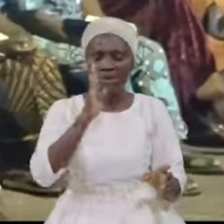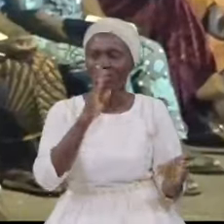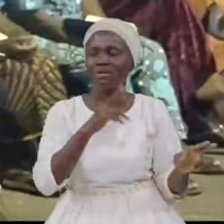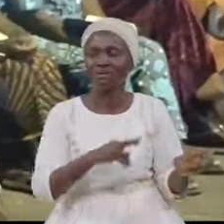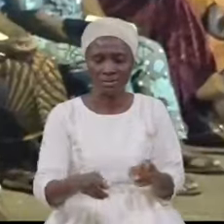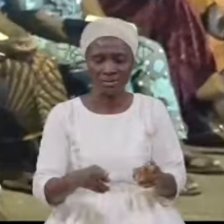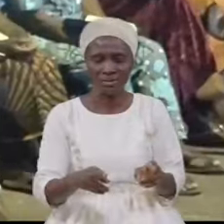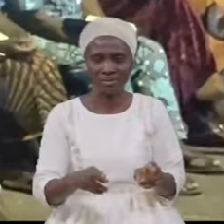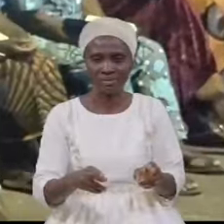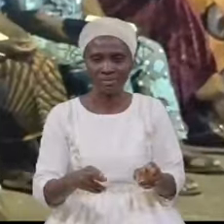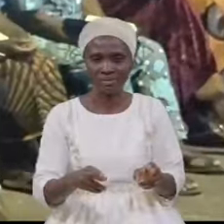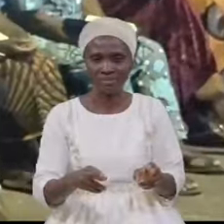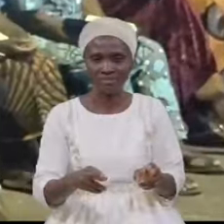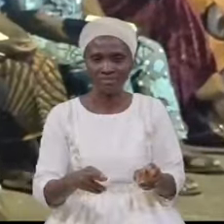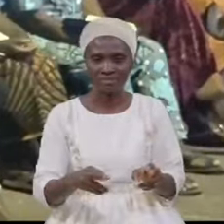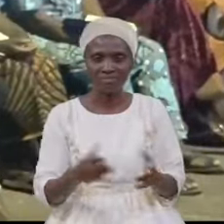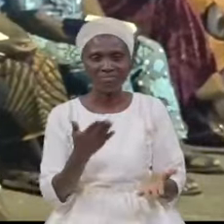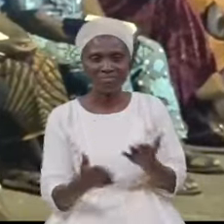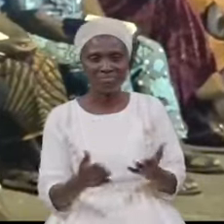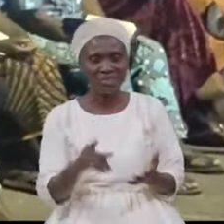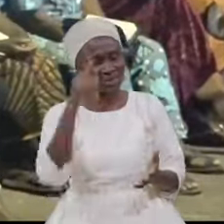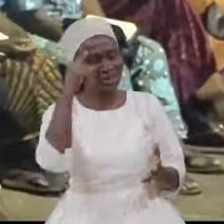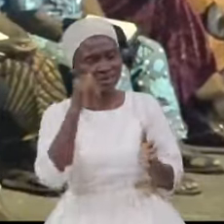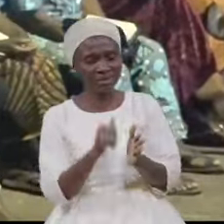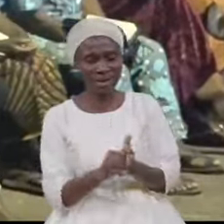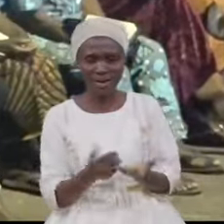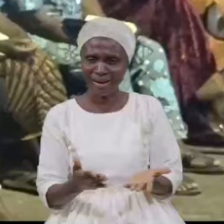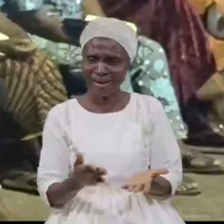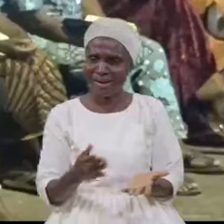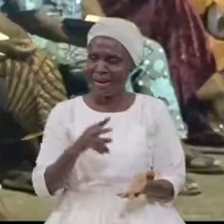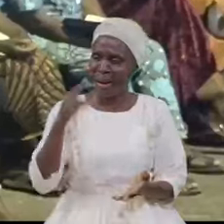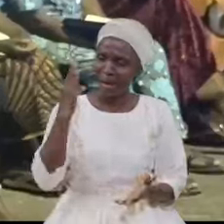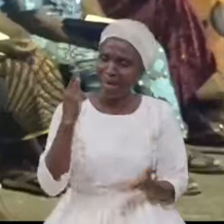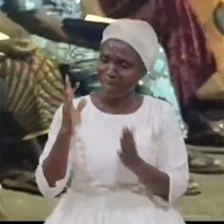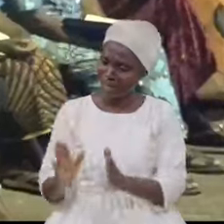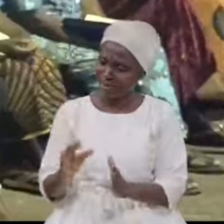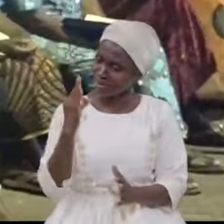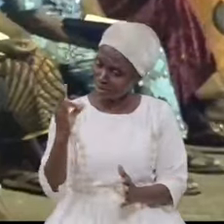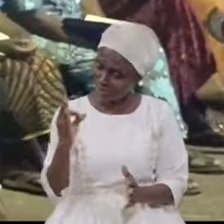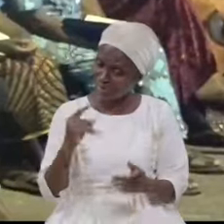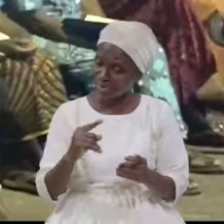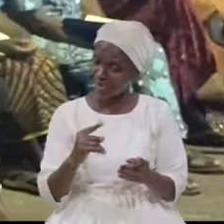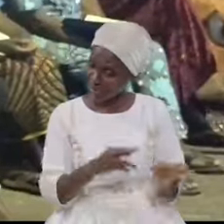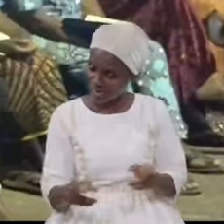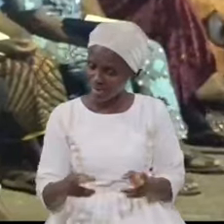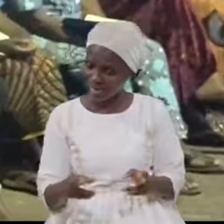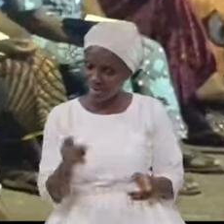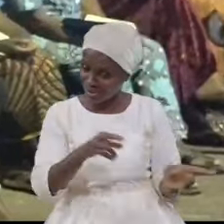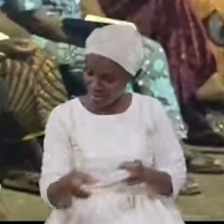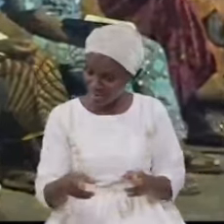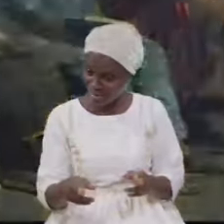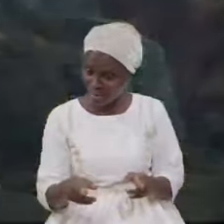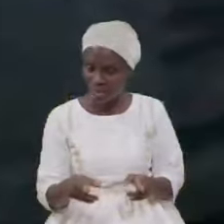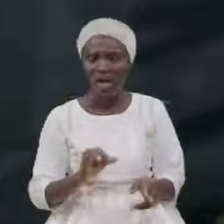Pasteur, tu prêches déjà et tu es prêt? Bon, je comprends. Mais vous savez, la